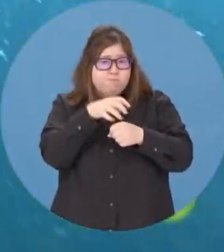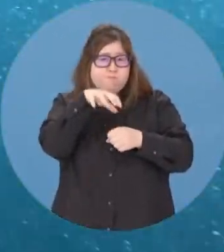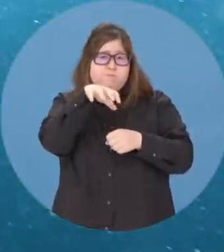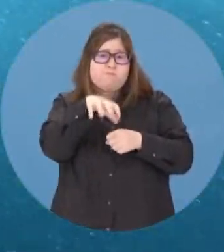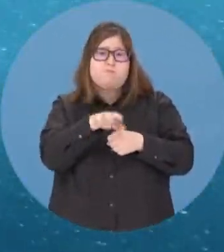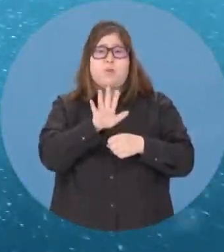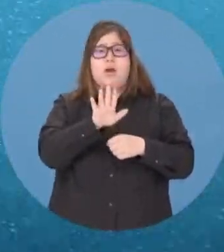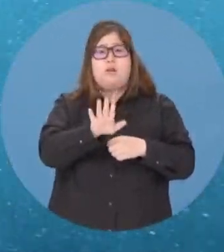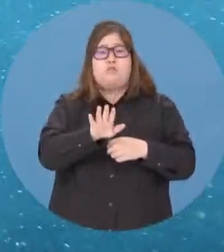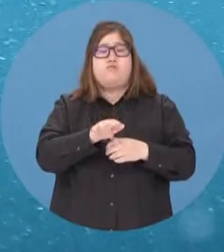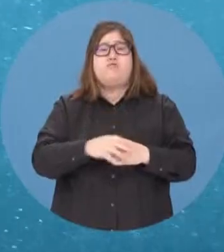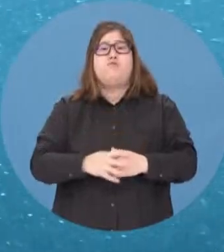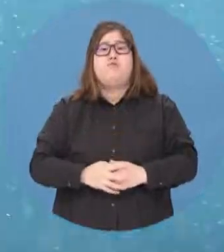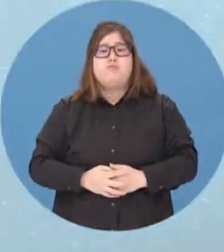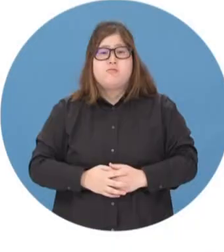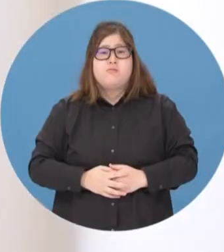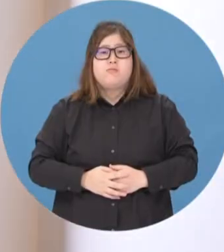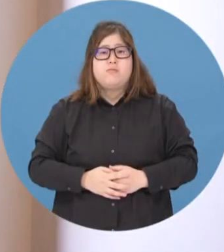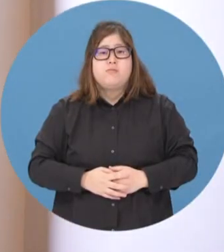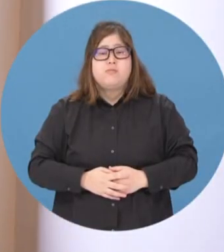ている拠点ができた。